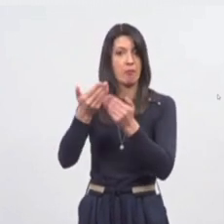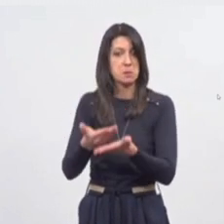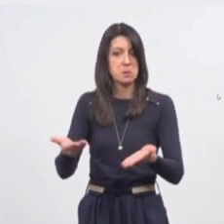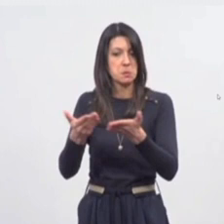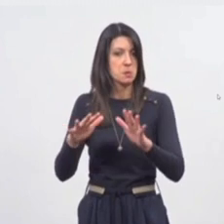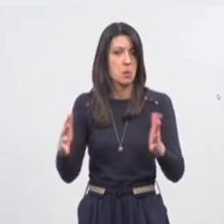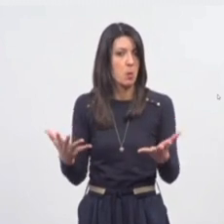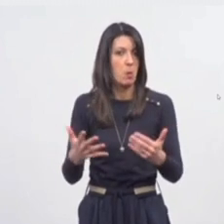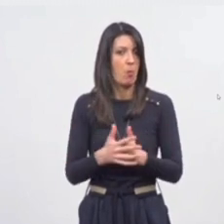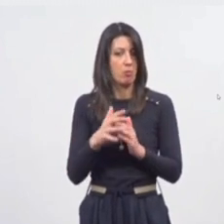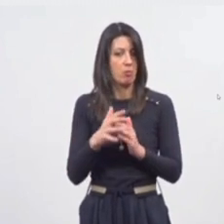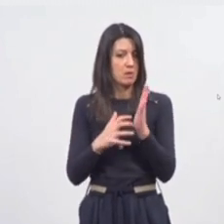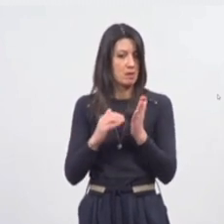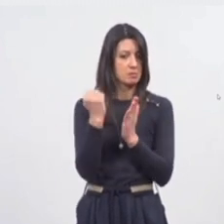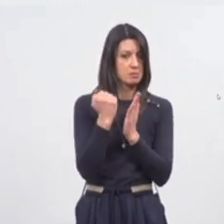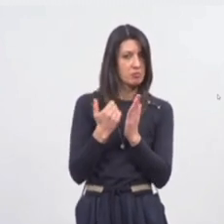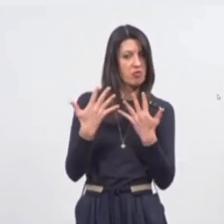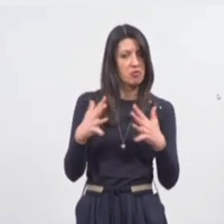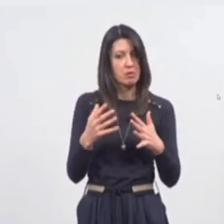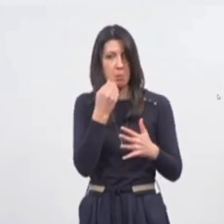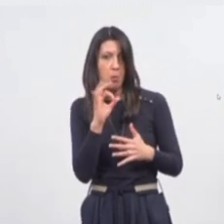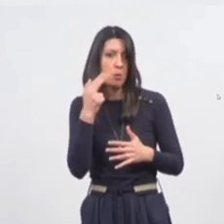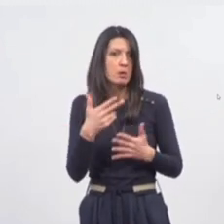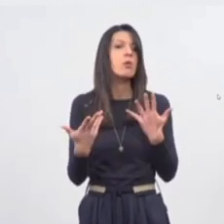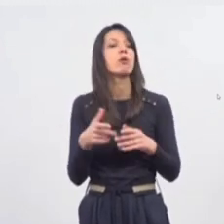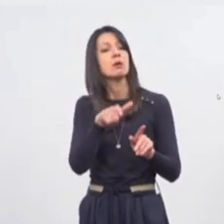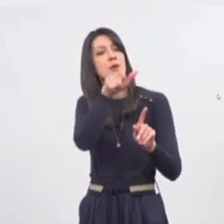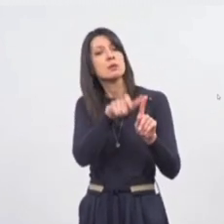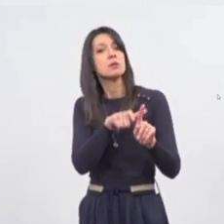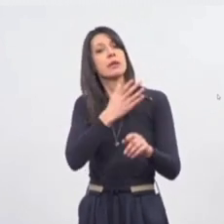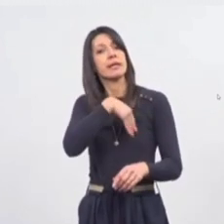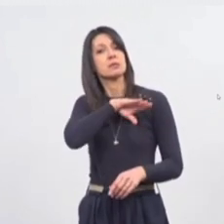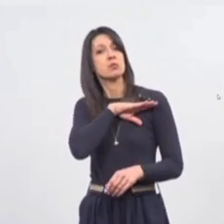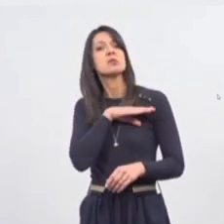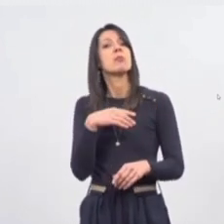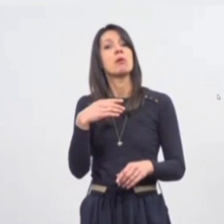l'avancée de ce texte qui nous a été présenté par la commissaire Vera Jourova.